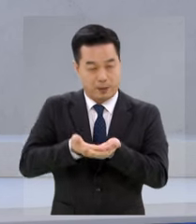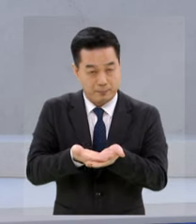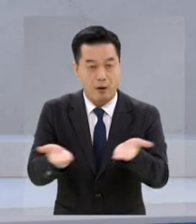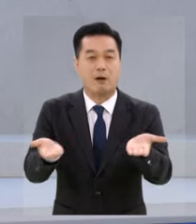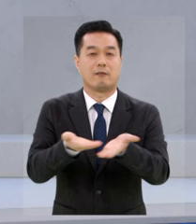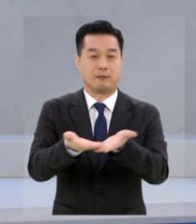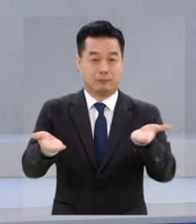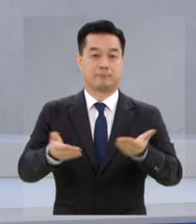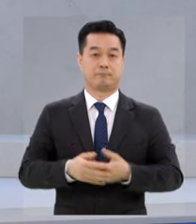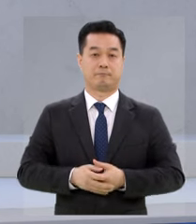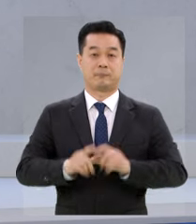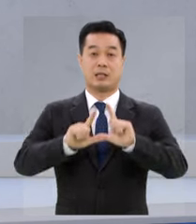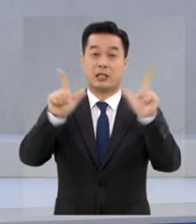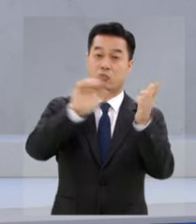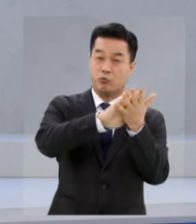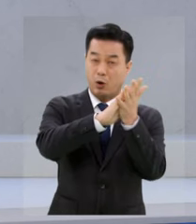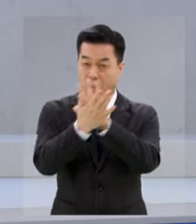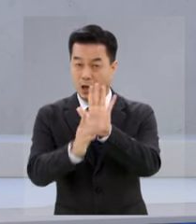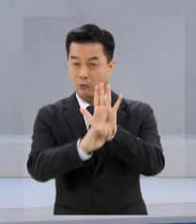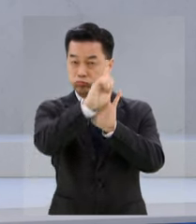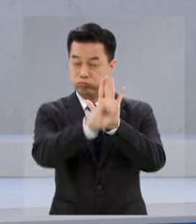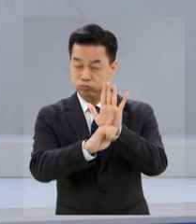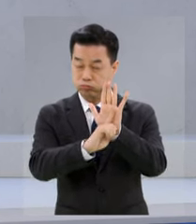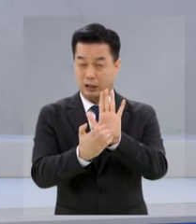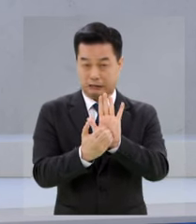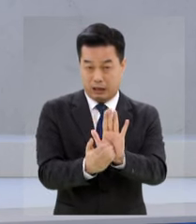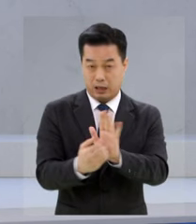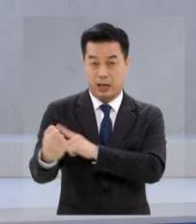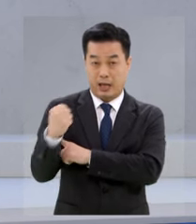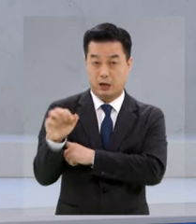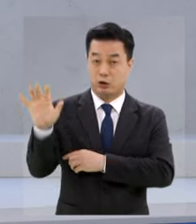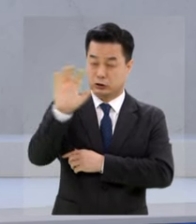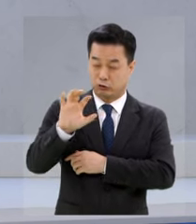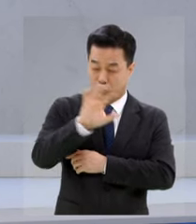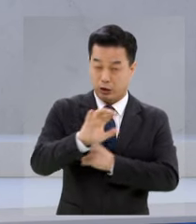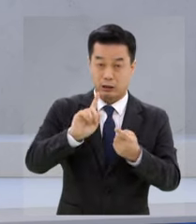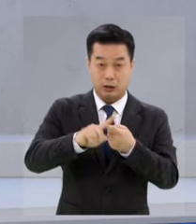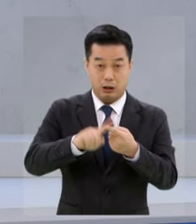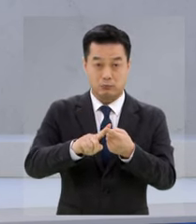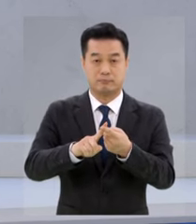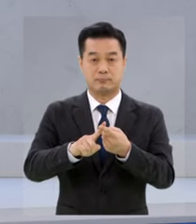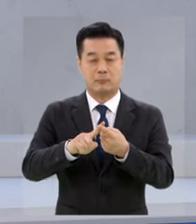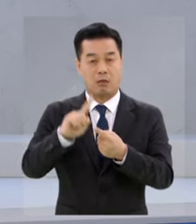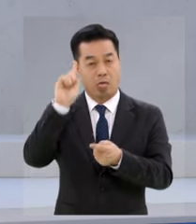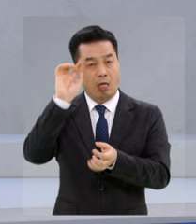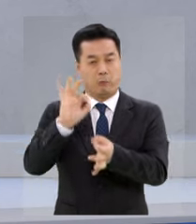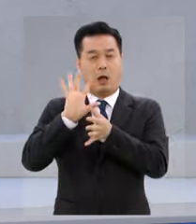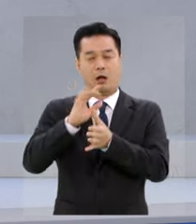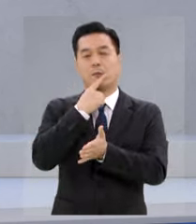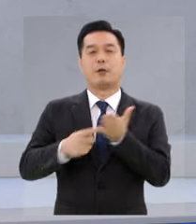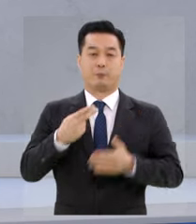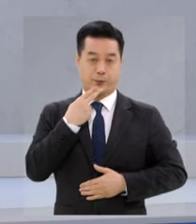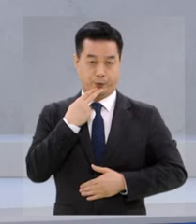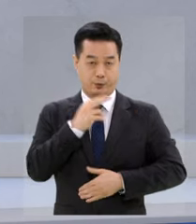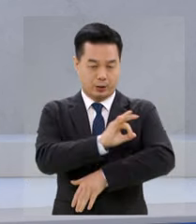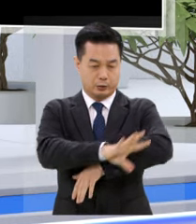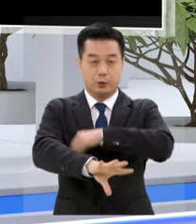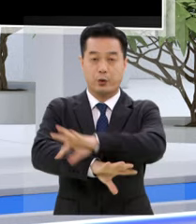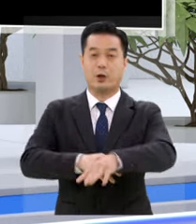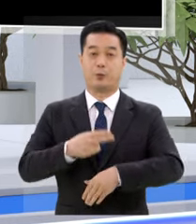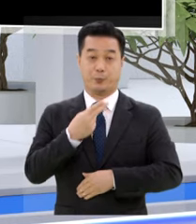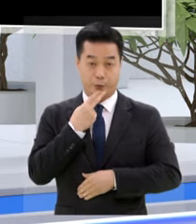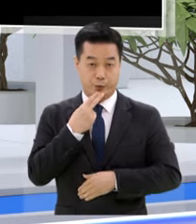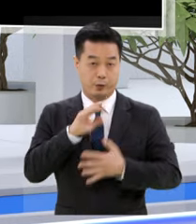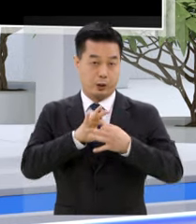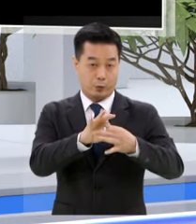기후변화 대응과 에너지 전환 과정에서 예기치 못한 피해가 없도록 어느 것 하나 소외되지 않도록